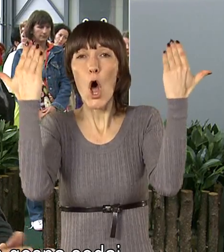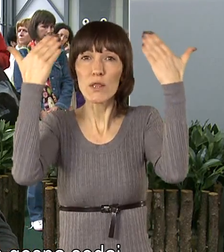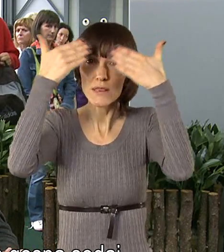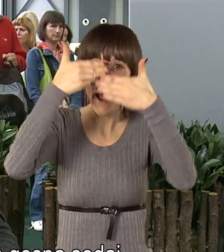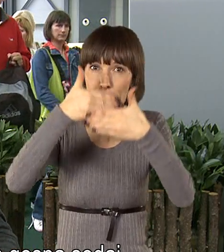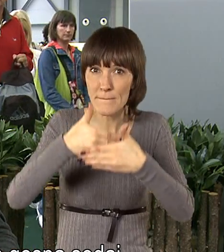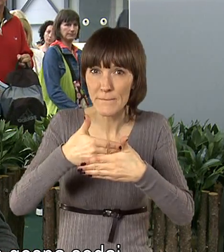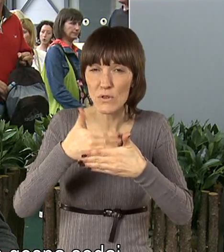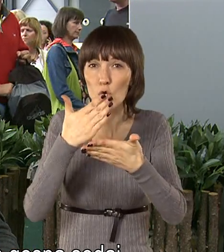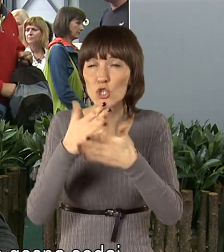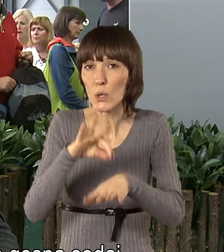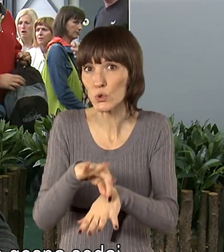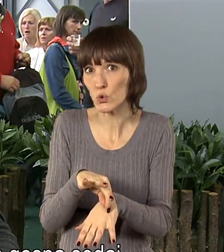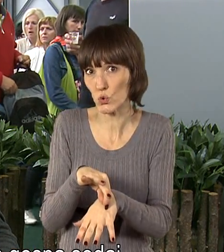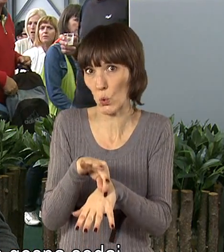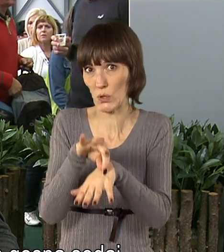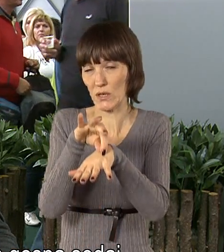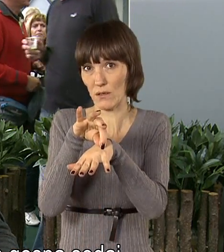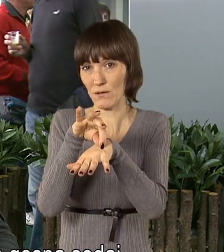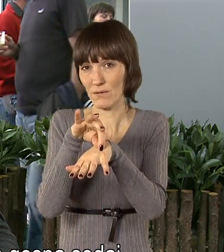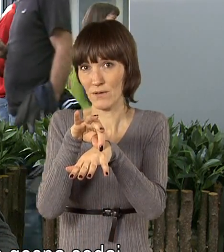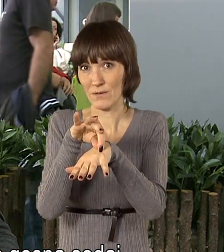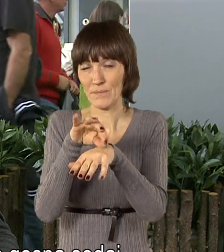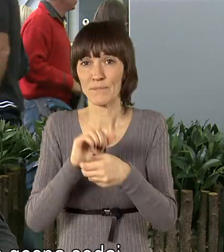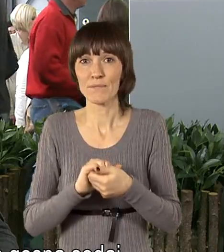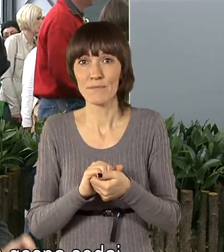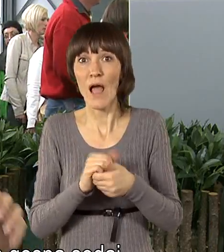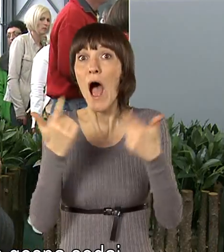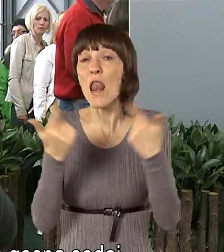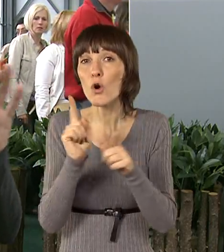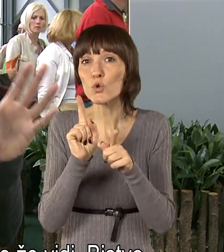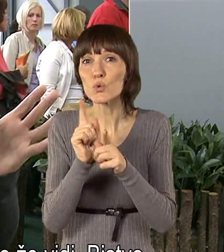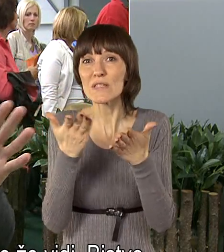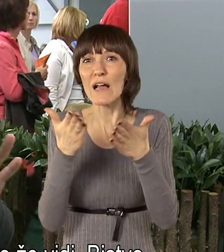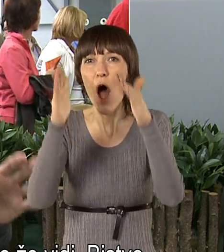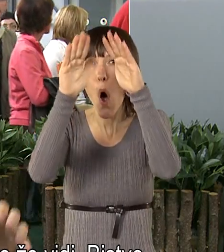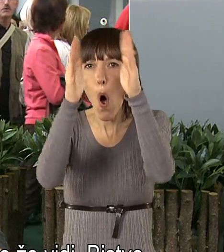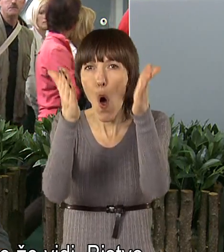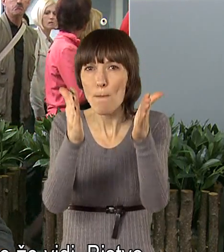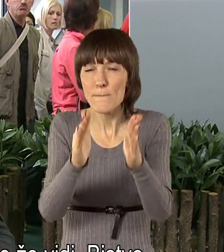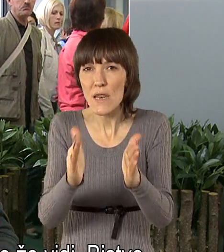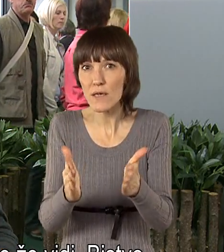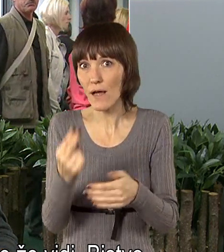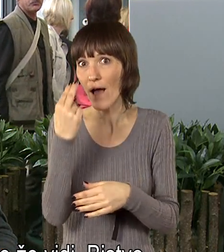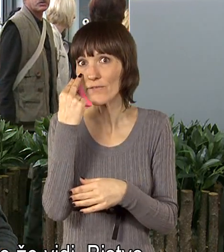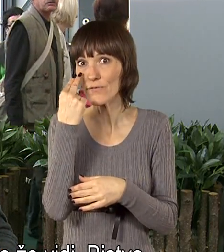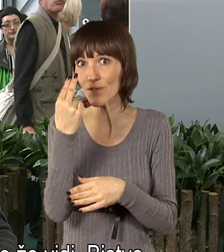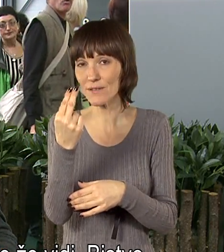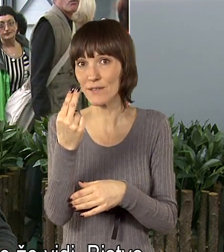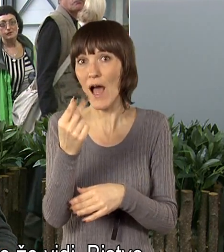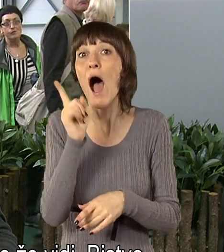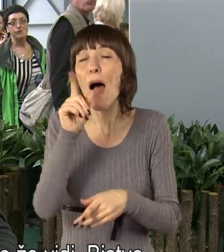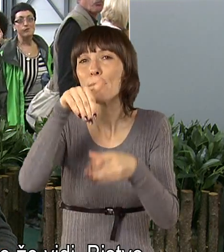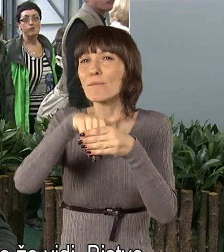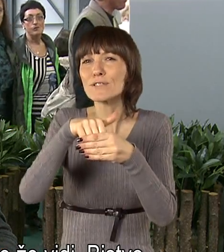temno, svetlo lahko razbere, ne, lahko tudi neke oblike že, ne,